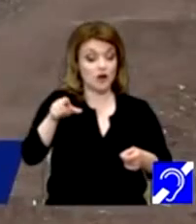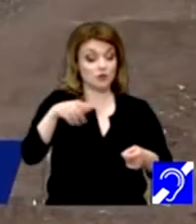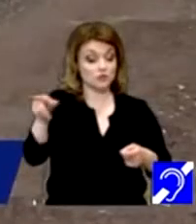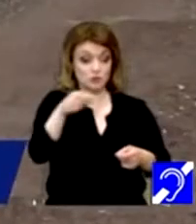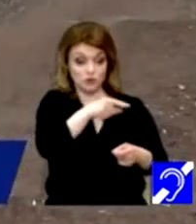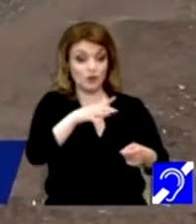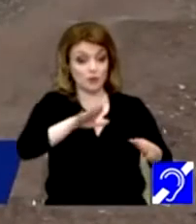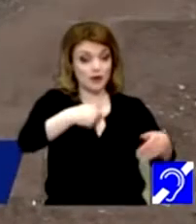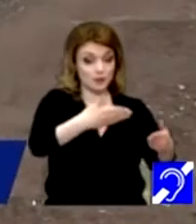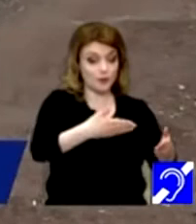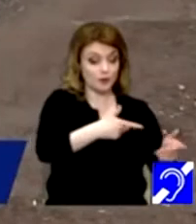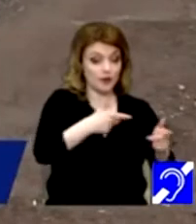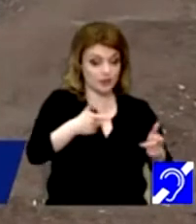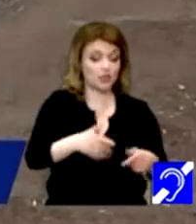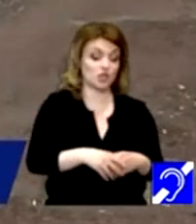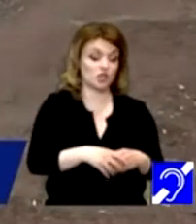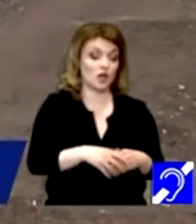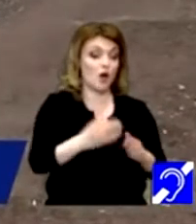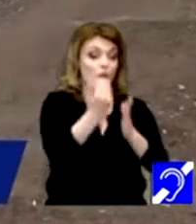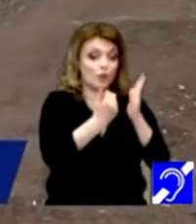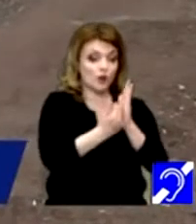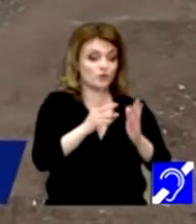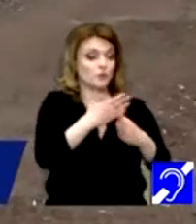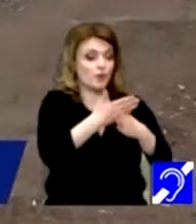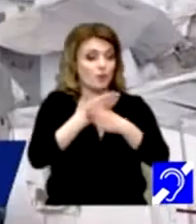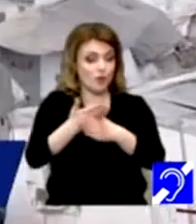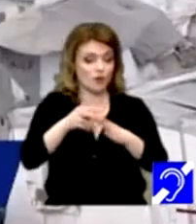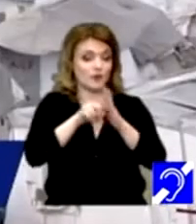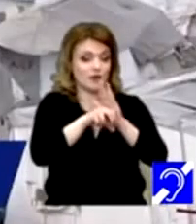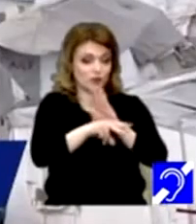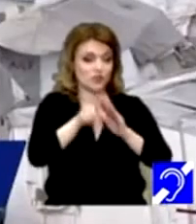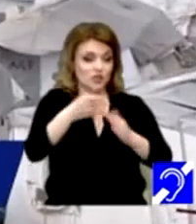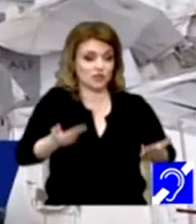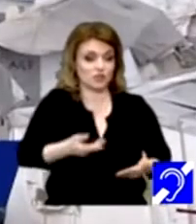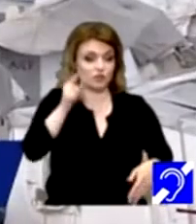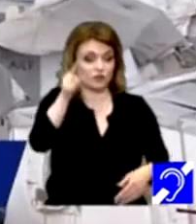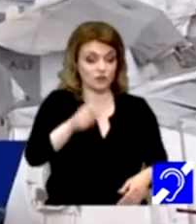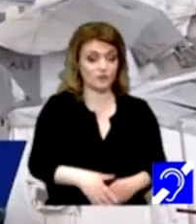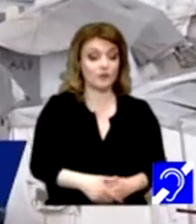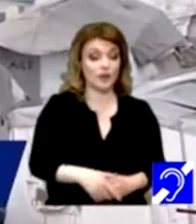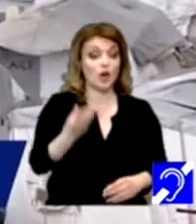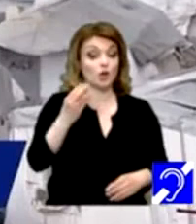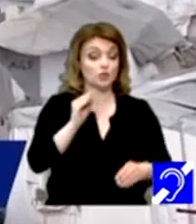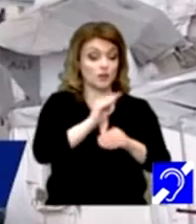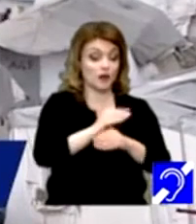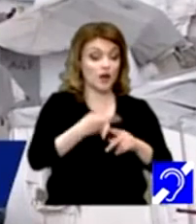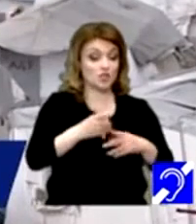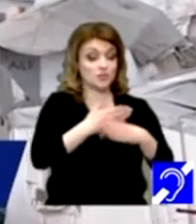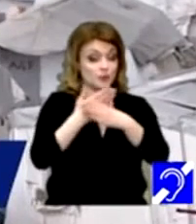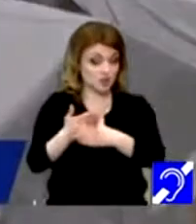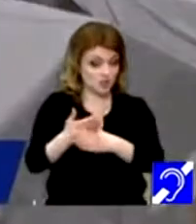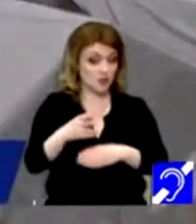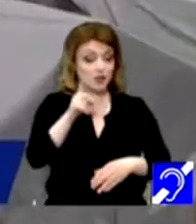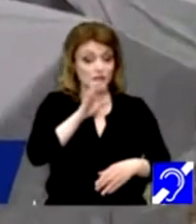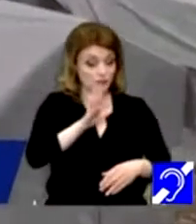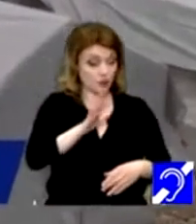pentru Ankara care va asigura finanțarea pentru refugiații sirieni și comunitățile lor gazde din Turcia. Von der Leyen a adăugat că acest sprijin este un